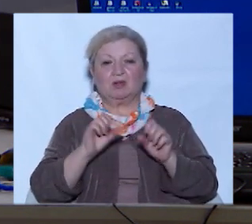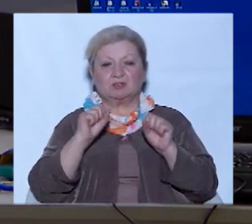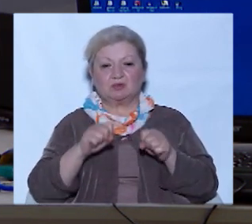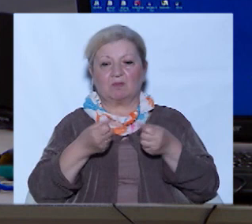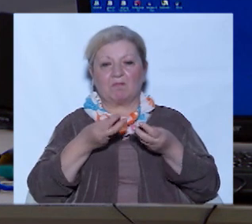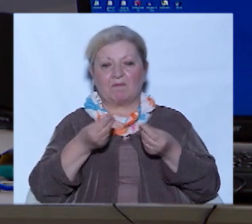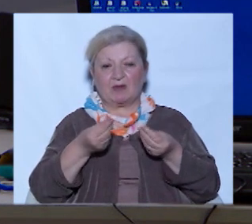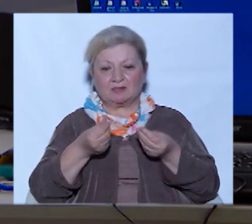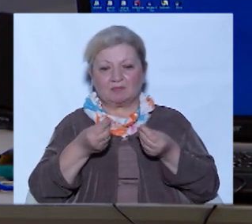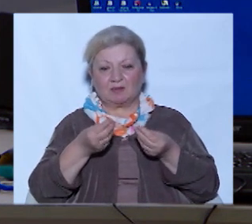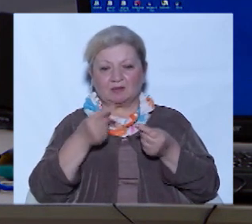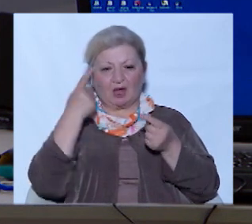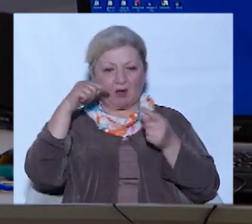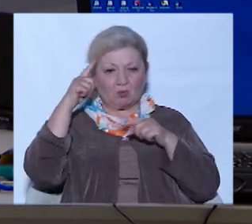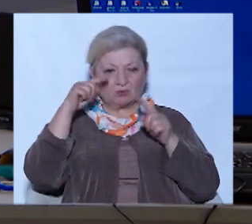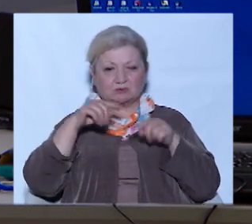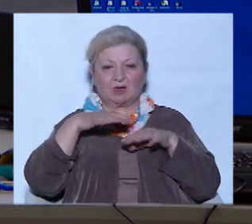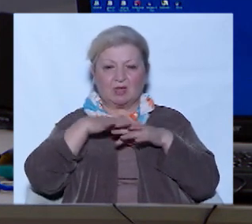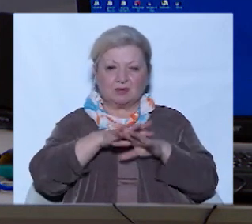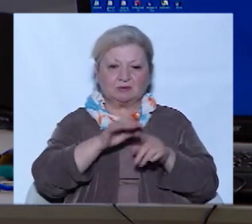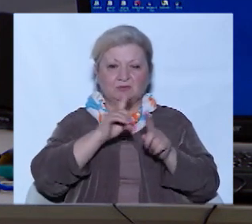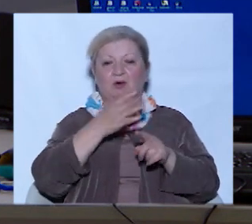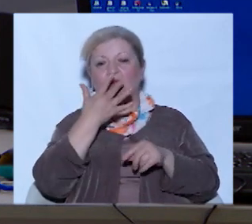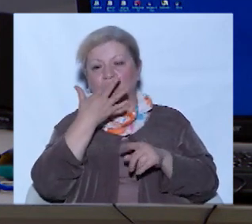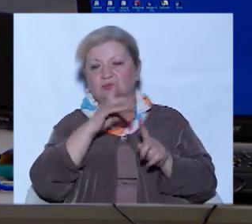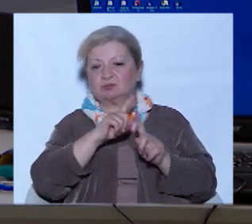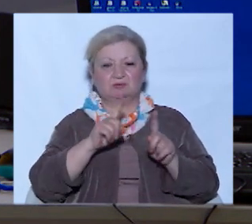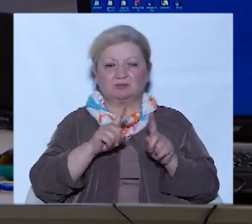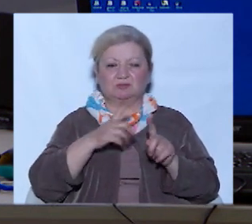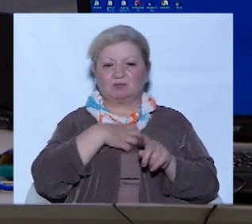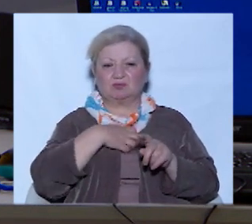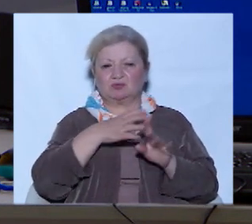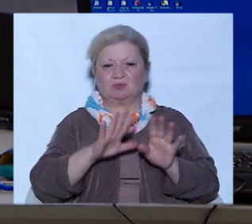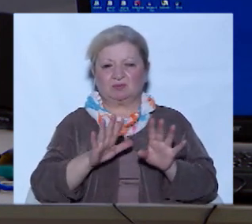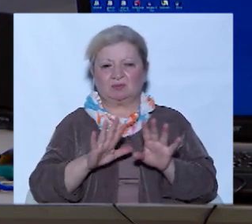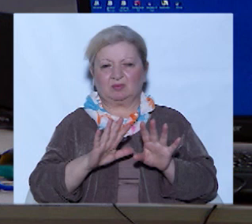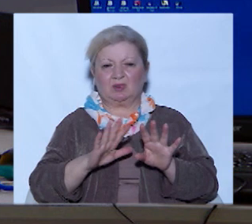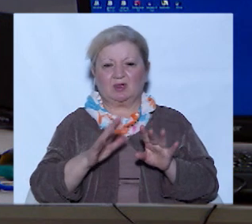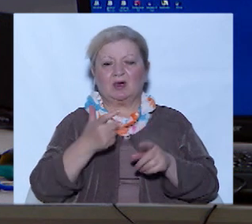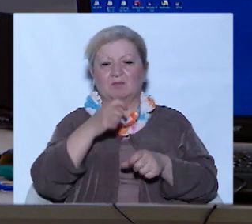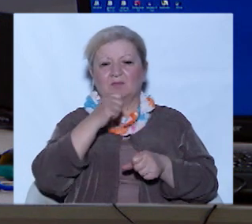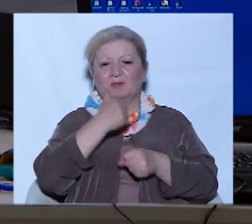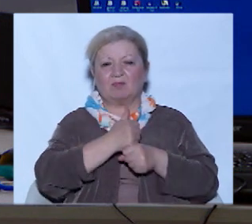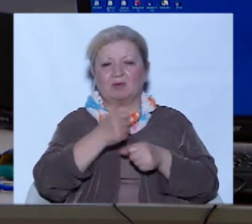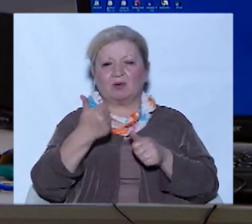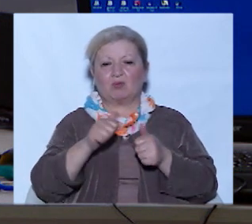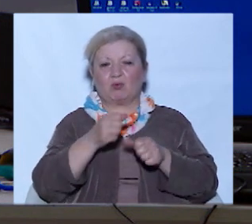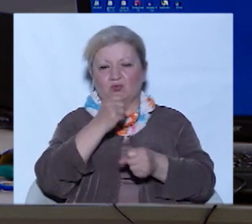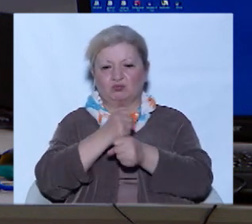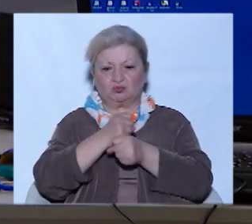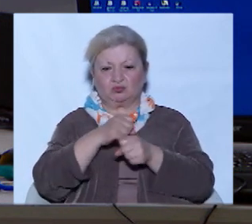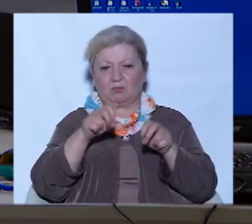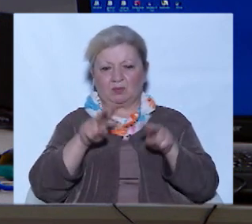შეუძლია პატარა მათემატიკური ამოცანებიც მისცეს არითმეტიკა უცხო ენა არა აქვს მნიშვნელობა მთავარი ამ პრინციპი